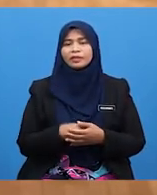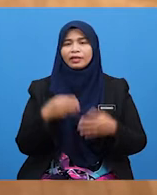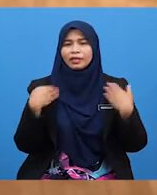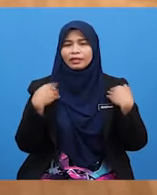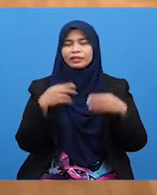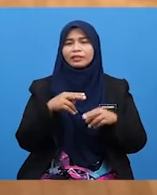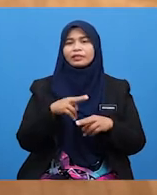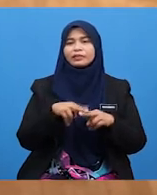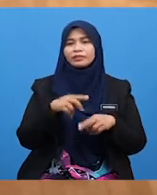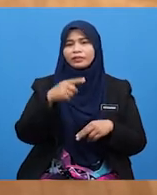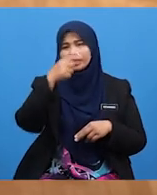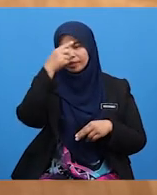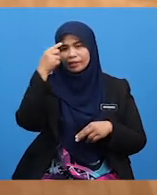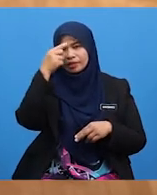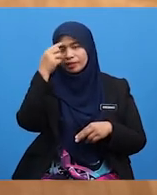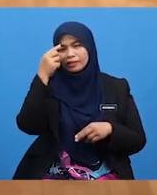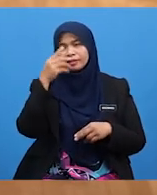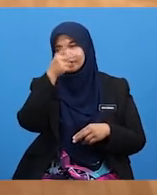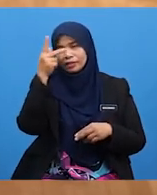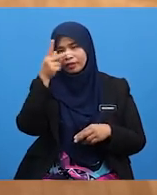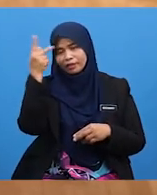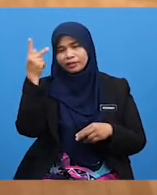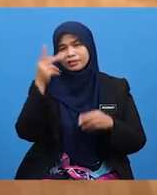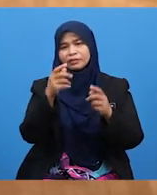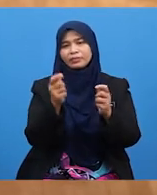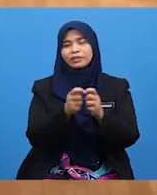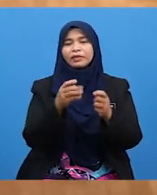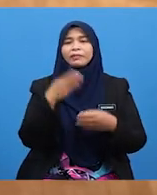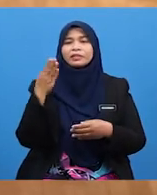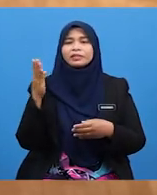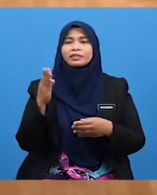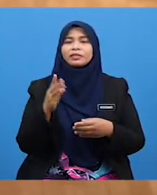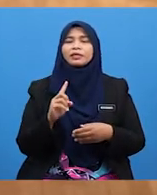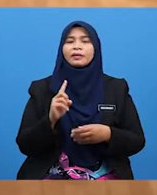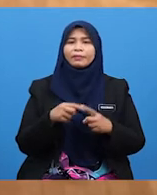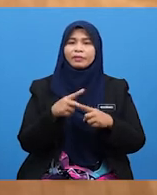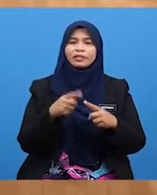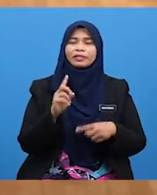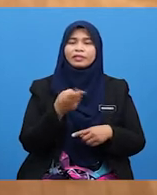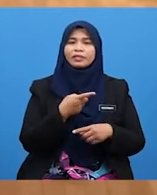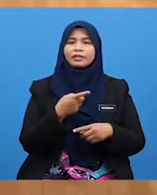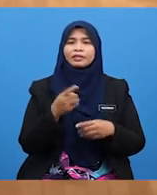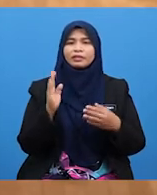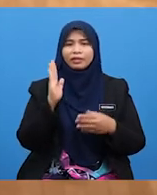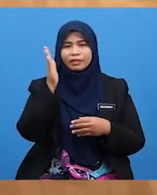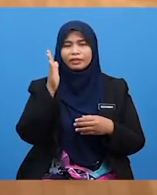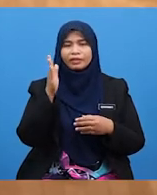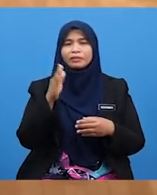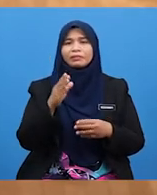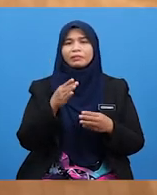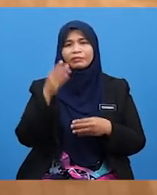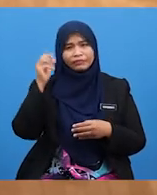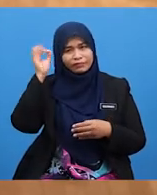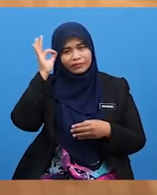kedudukan di dahi ini. Kerana seperti biasa, kalau saya melakukan aktiviti lip trill ini, saya akan membayangkan diri saya